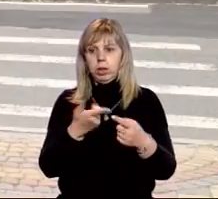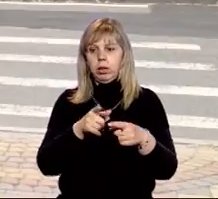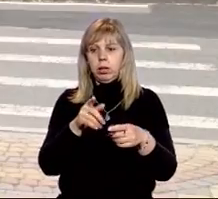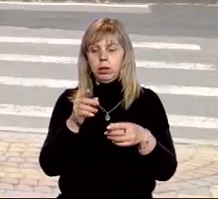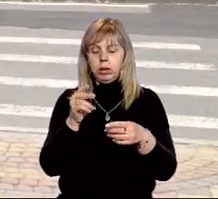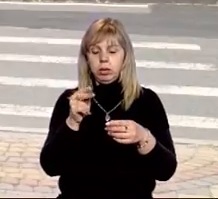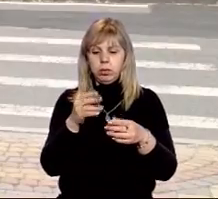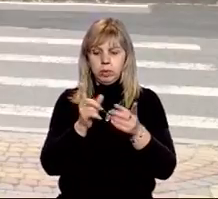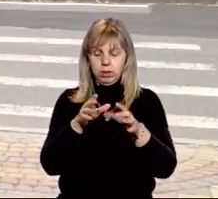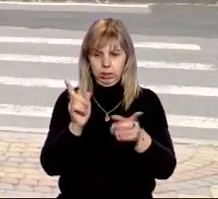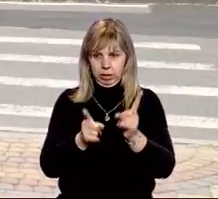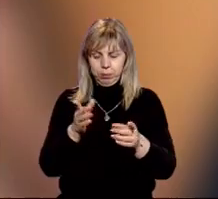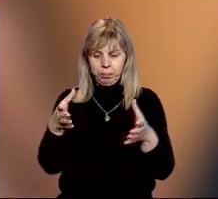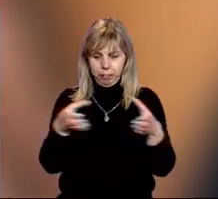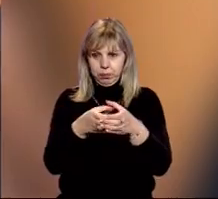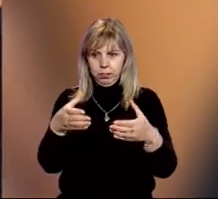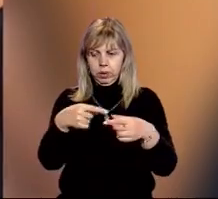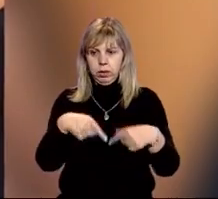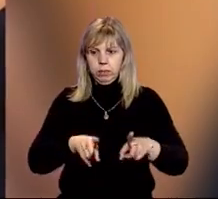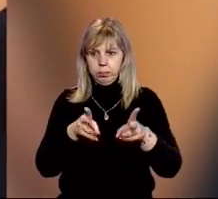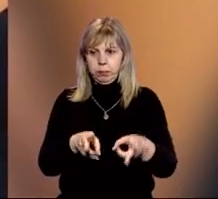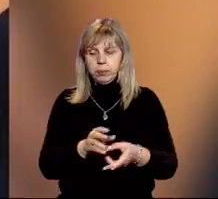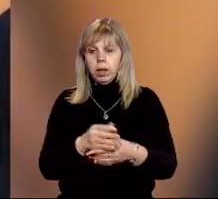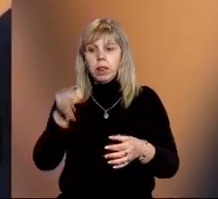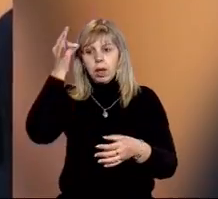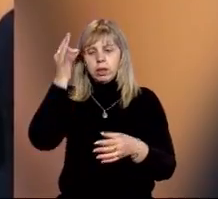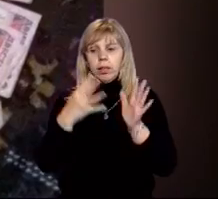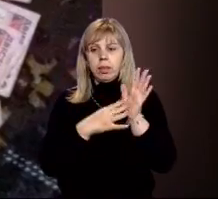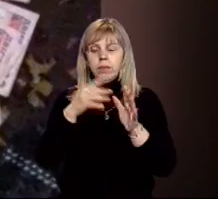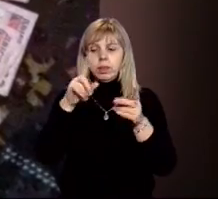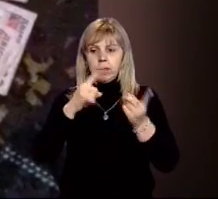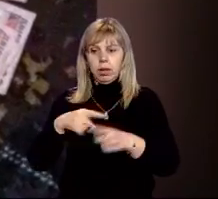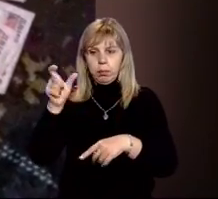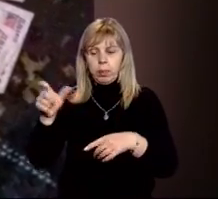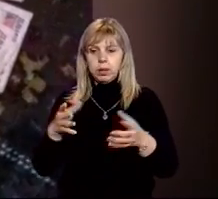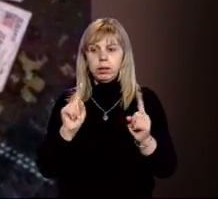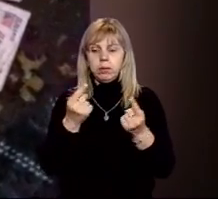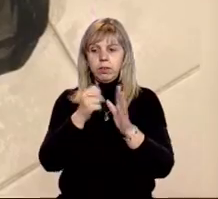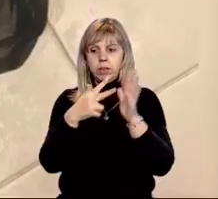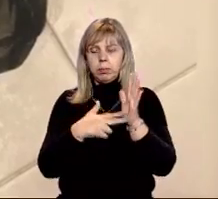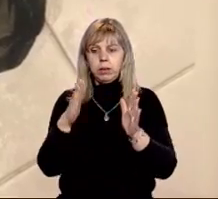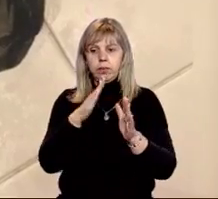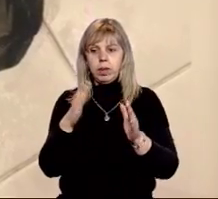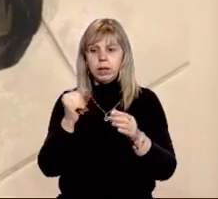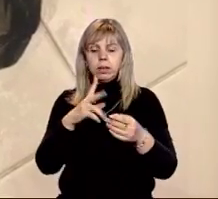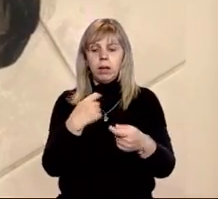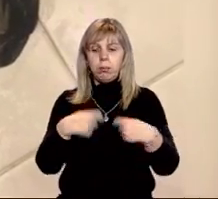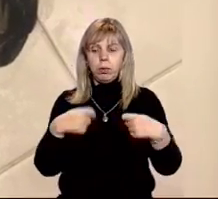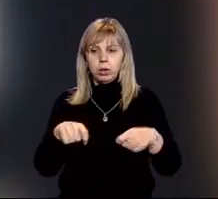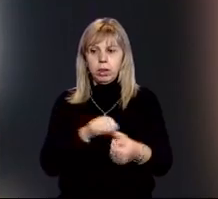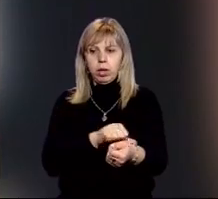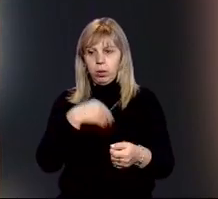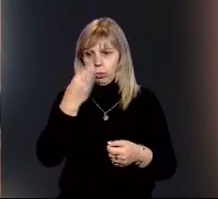але вчинених в складі організованих злочинних груп. Нагадаю, дев'ятьох закарпатців затримали 18 вересня за збут наркотиків